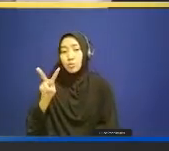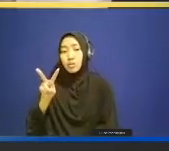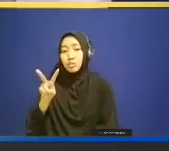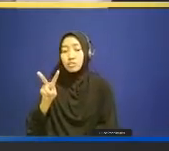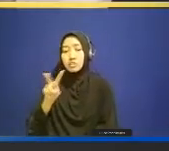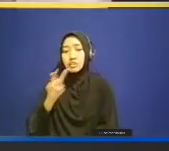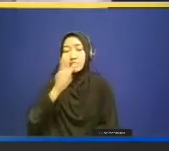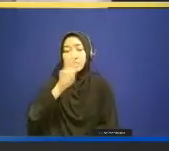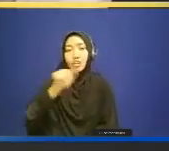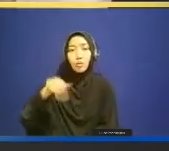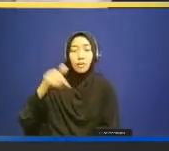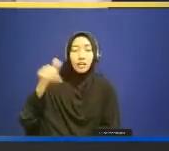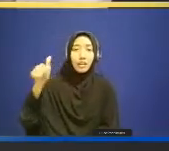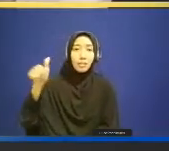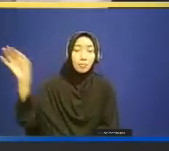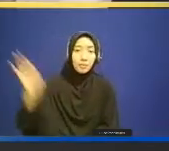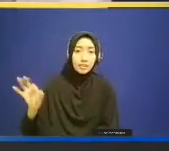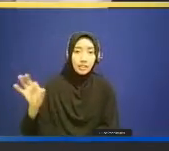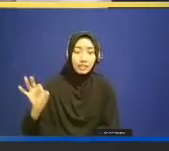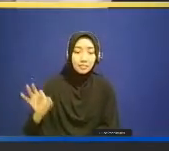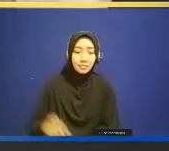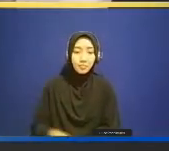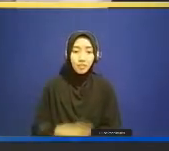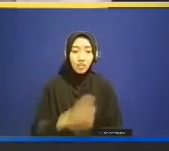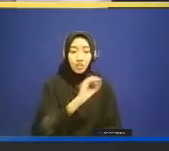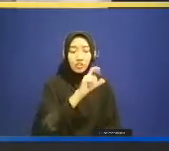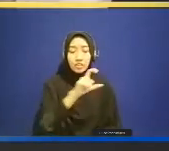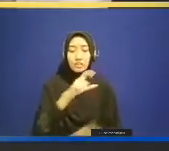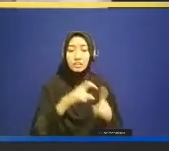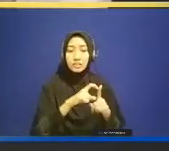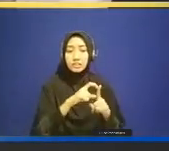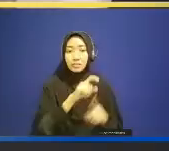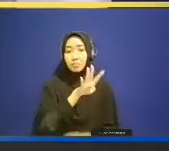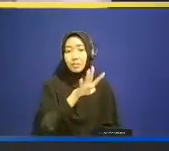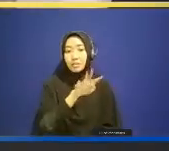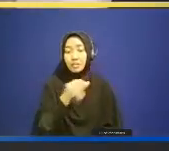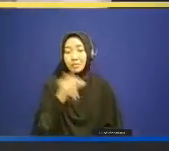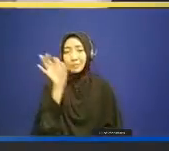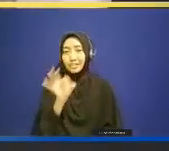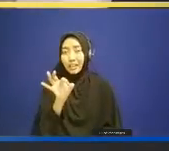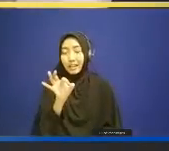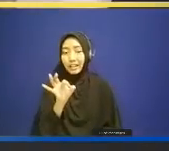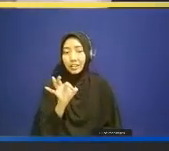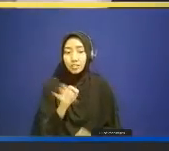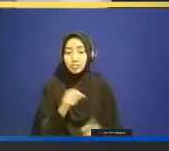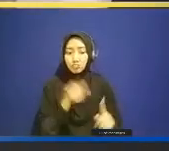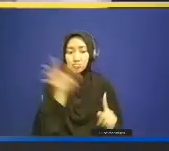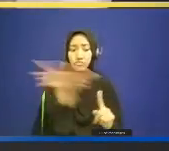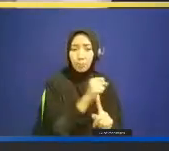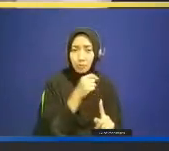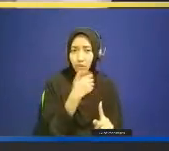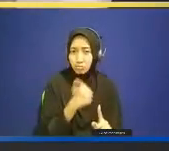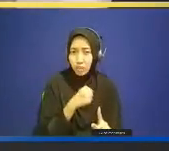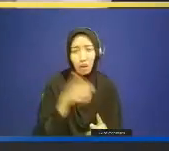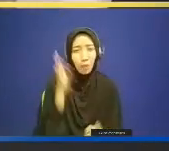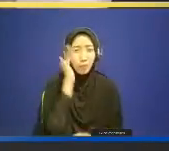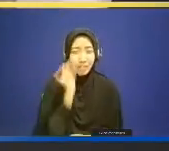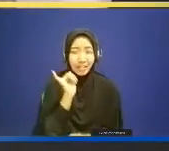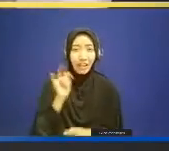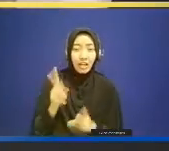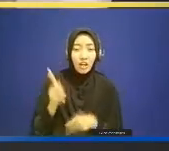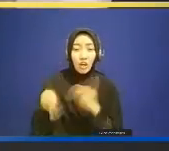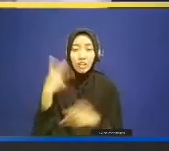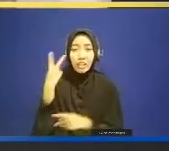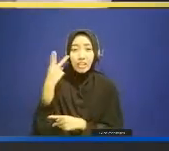33,6 persen OECD bilang 4,5 persennya Minimal kita ada diraih itu Masa sih nggak bisa tercapai Gmail apa ya otomatis